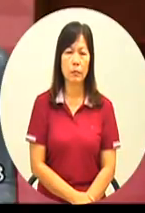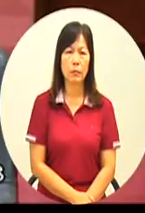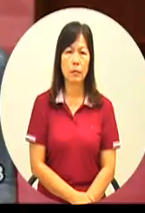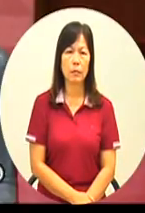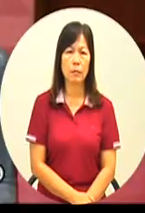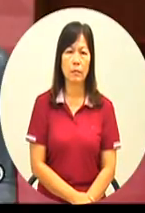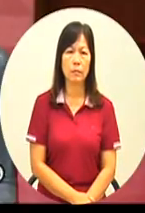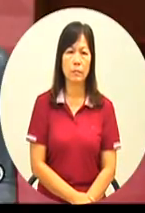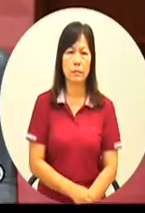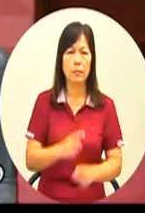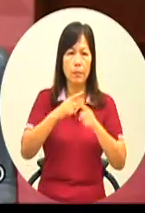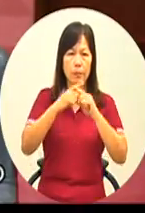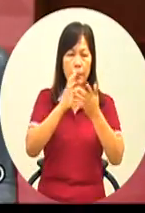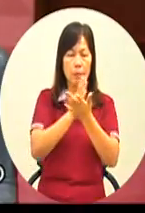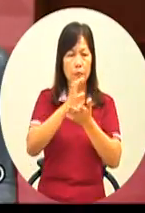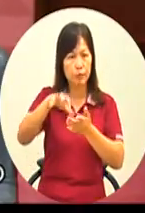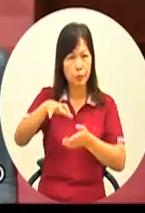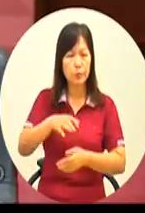秘书处，